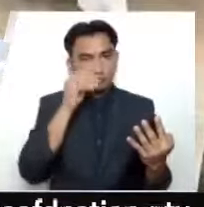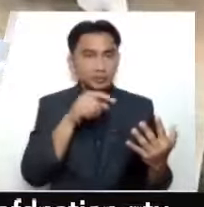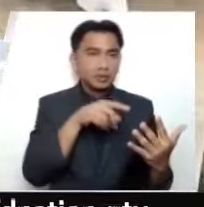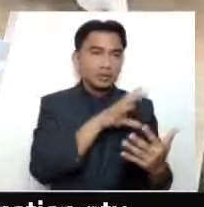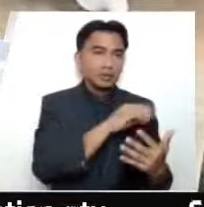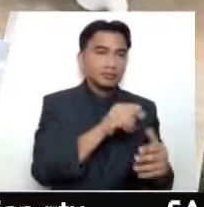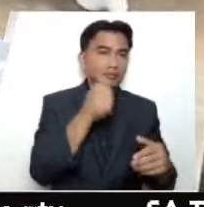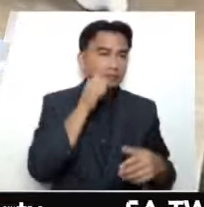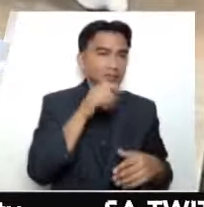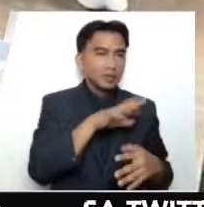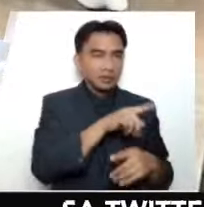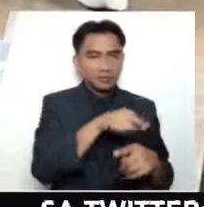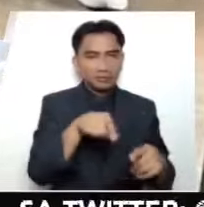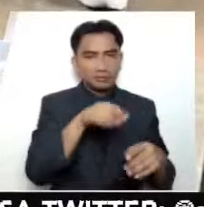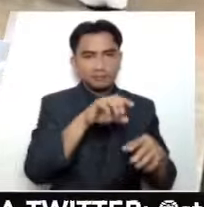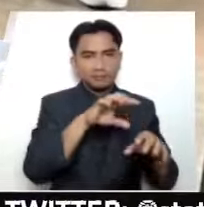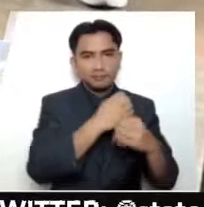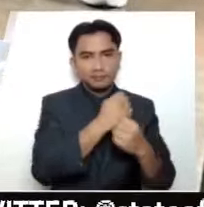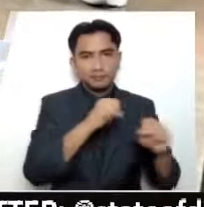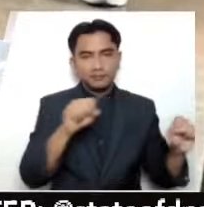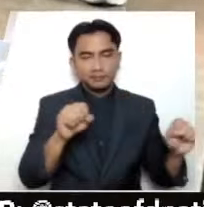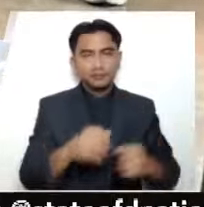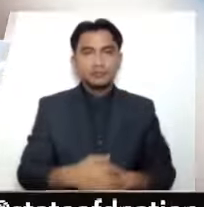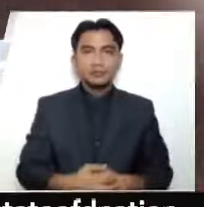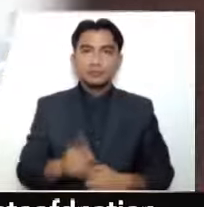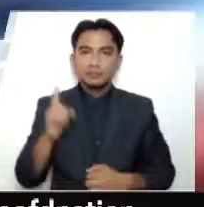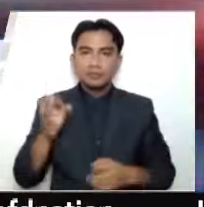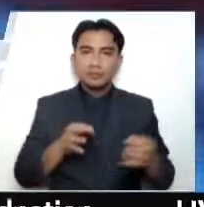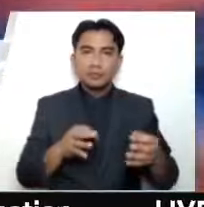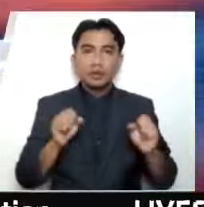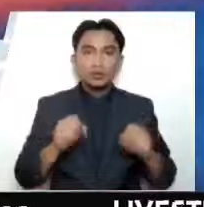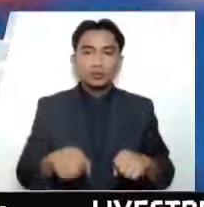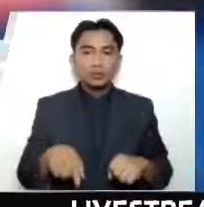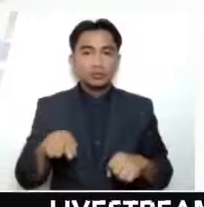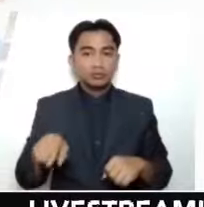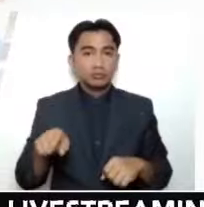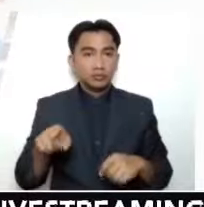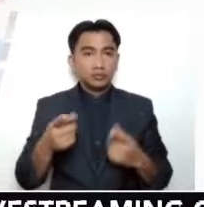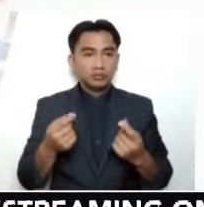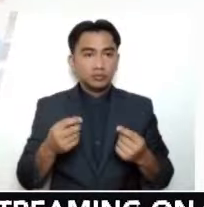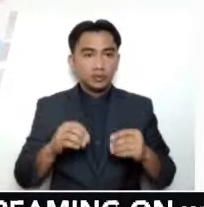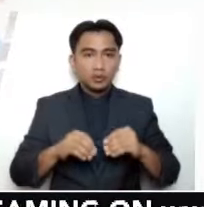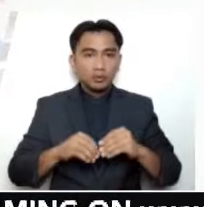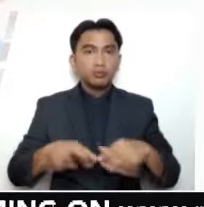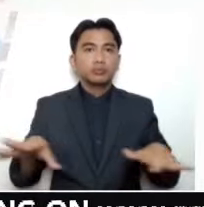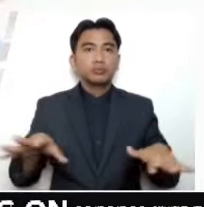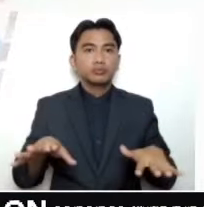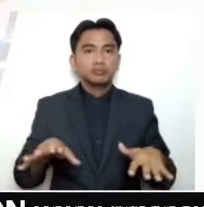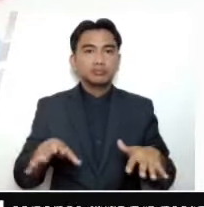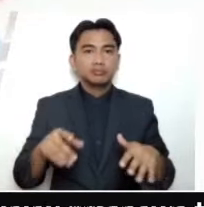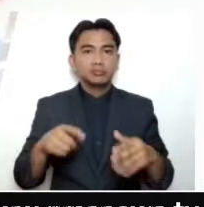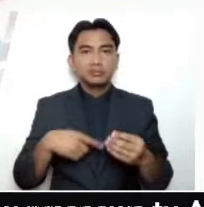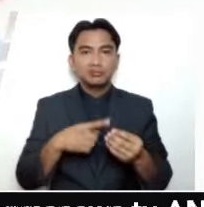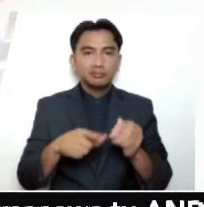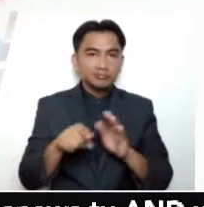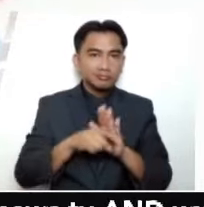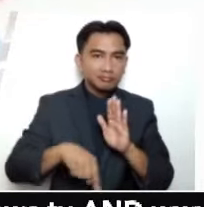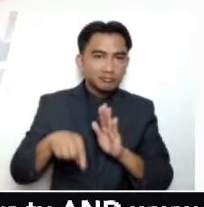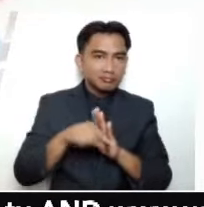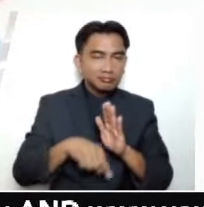is very influential, so pwedeng makagawa ng rason na pag-reportin niya yung bata sa kanyang residente and ganito nga